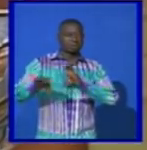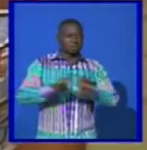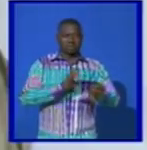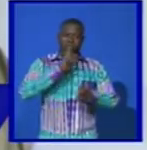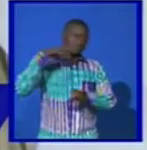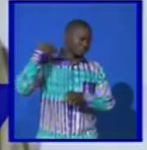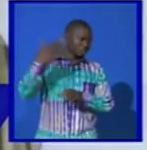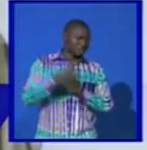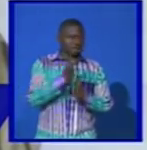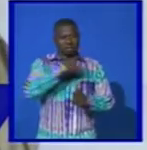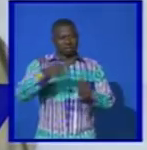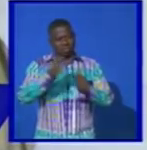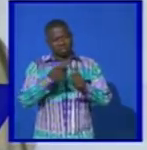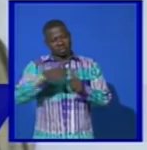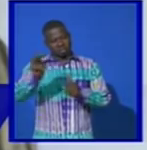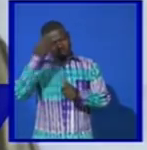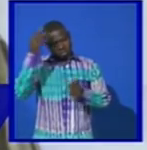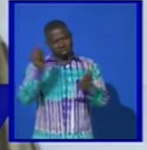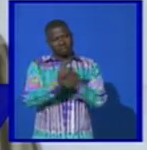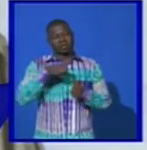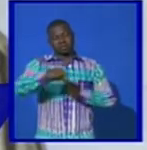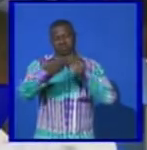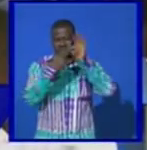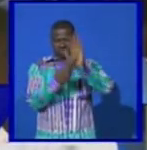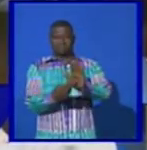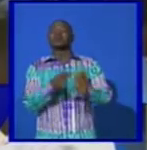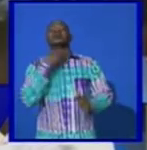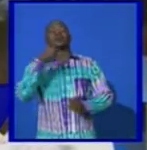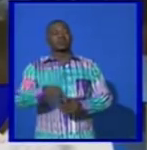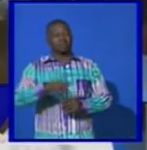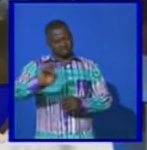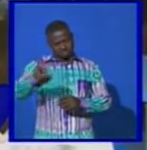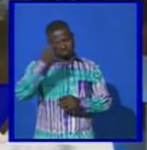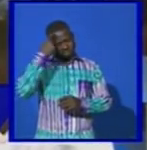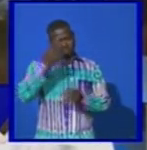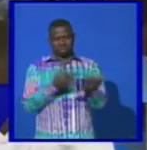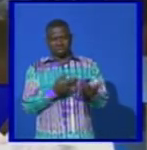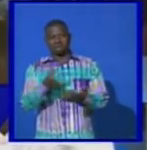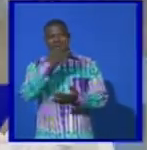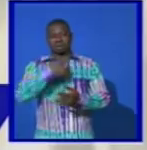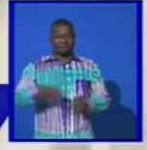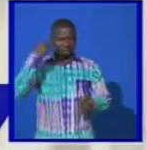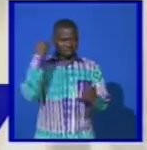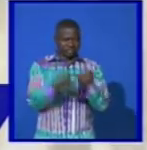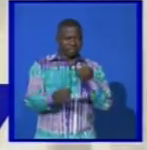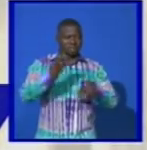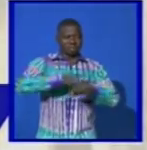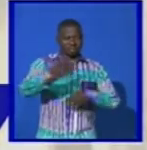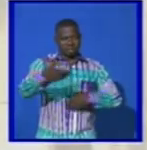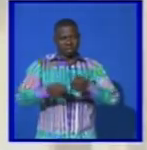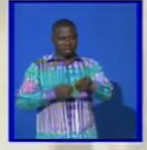le Premier ministre, à travers son représentant, précise que son gouvernement attend les conclusions des échanges qui, il